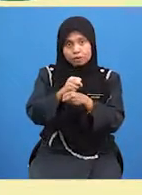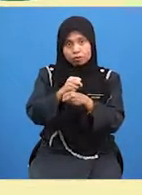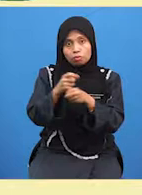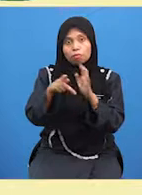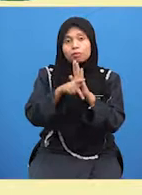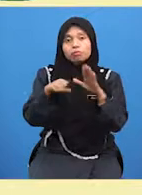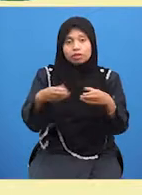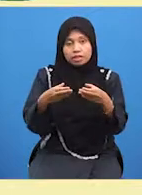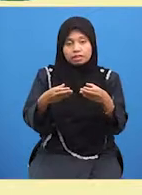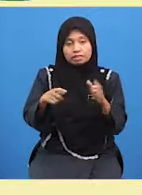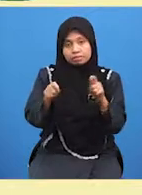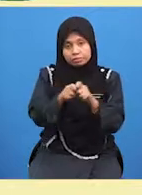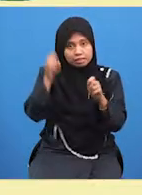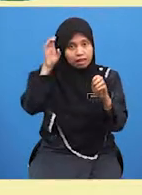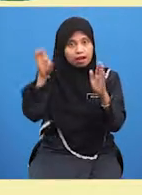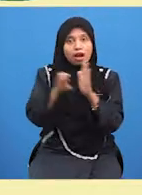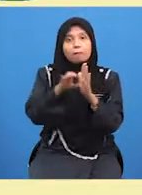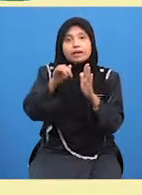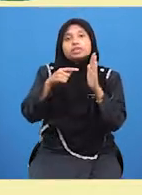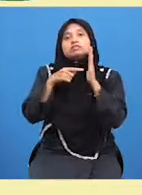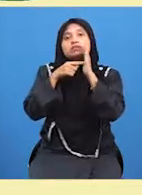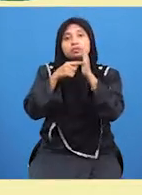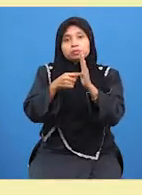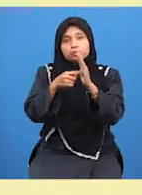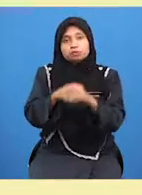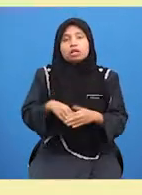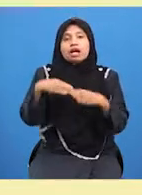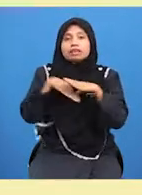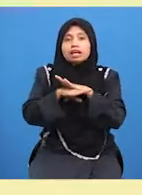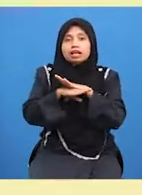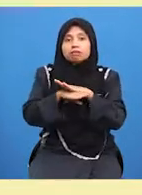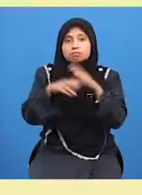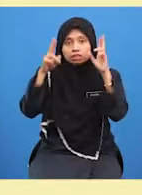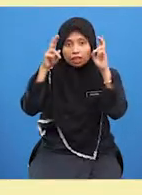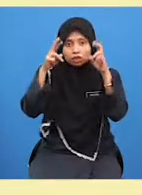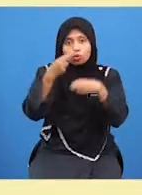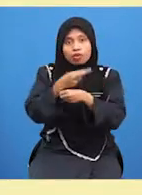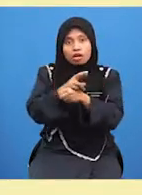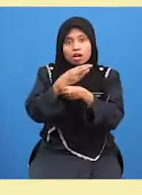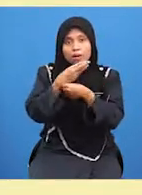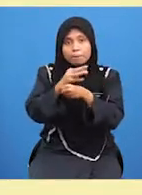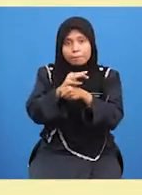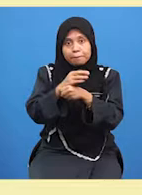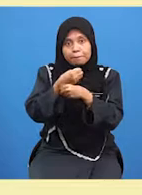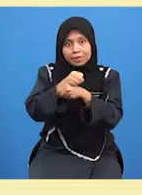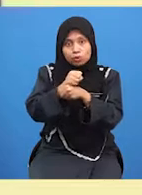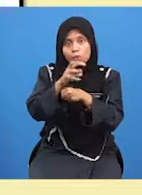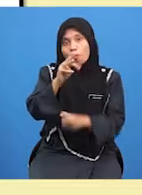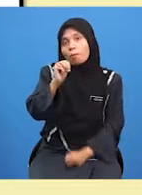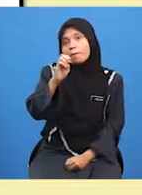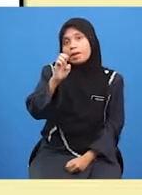adalah seperti gambar yang dipaparkan di skrin. Dalam topik reka bentuk mekanikal, murid